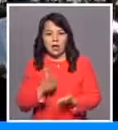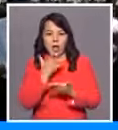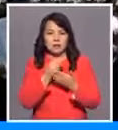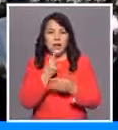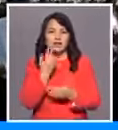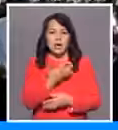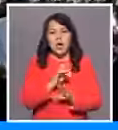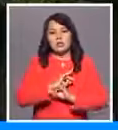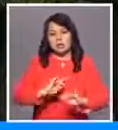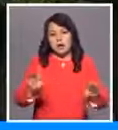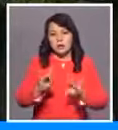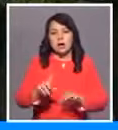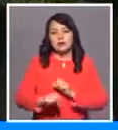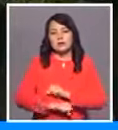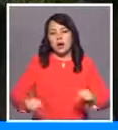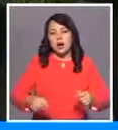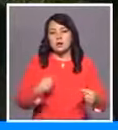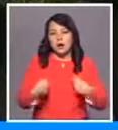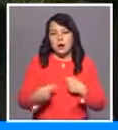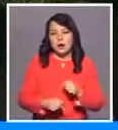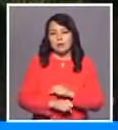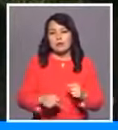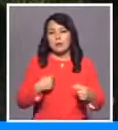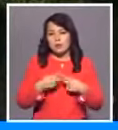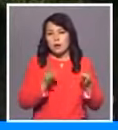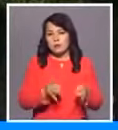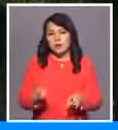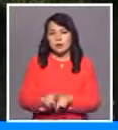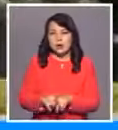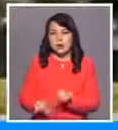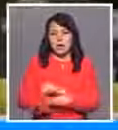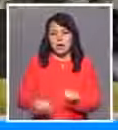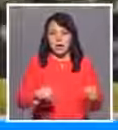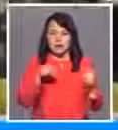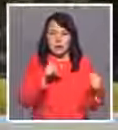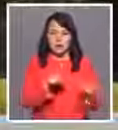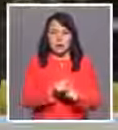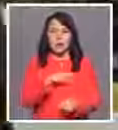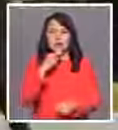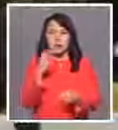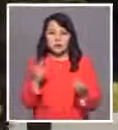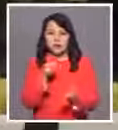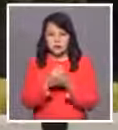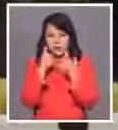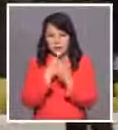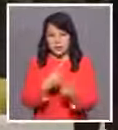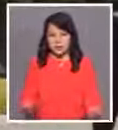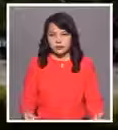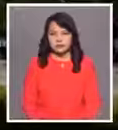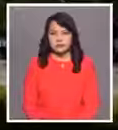сөйлеп, Хиросимадағы бомбалаудың зардабын еске алып, ядролық қарусыздандыруды алға тарту керек екенін ескертті.